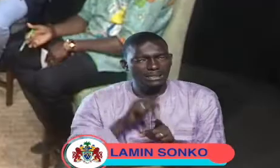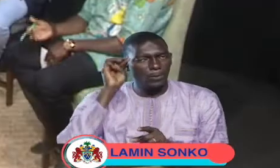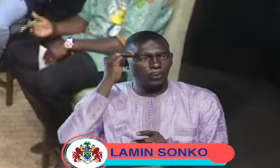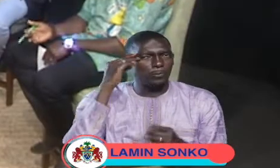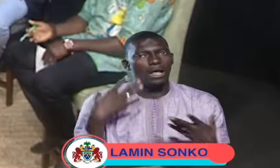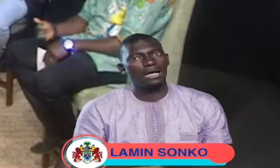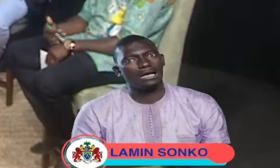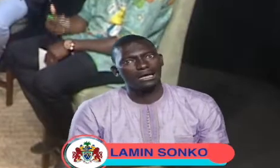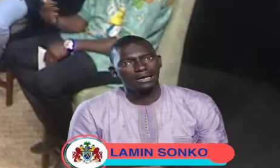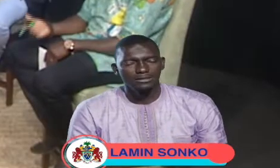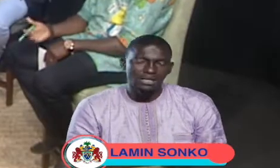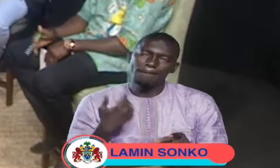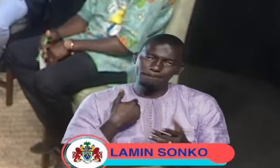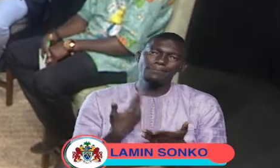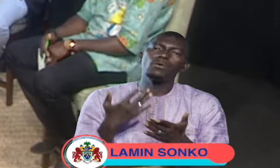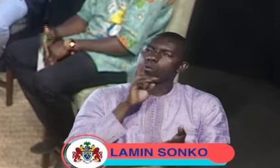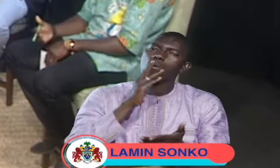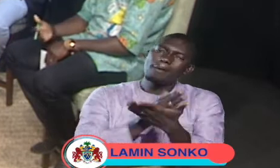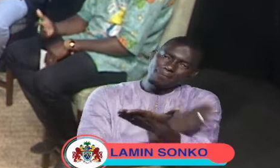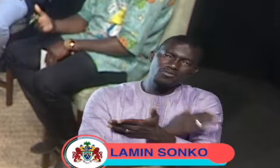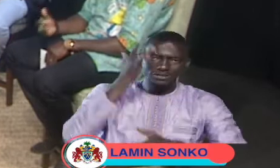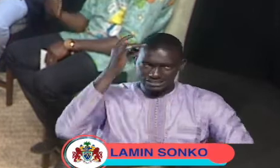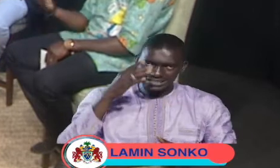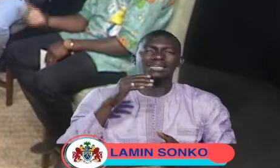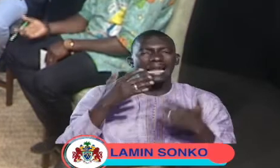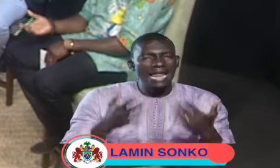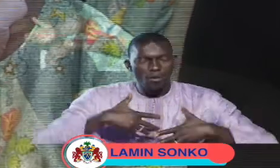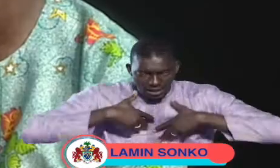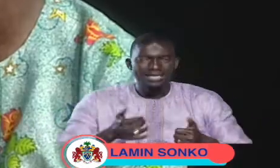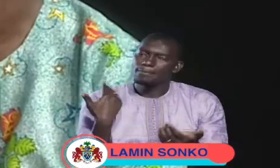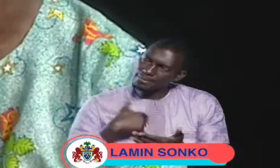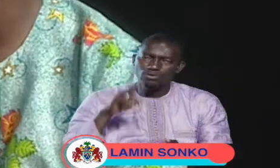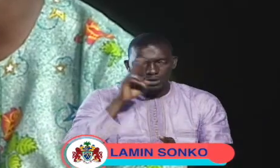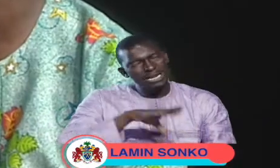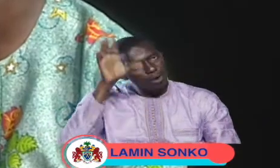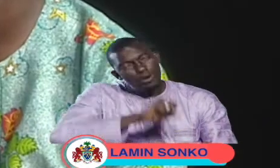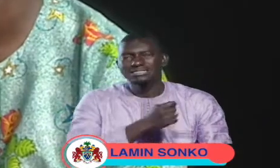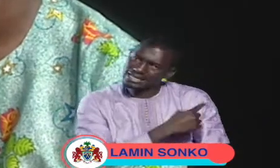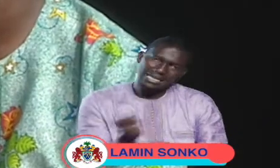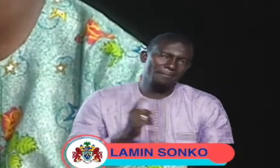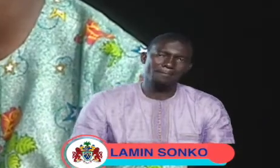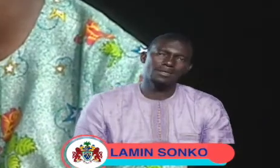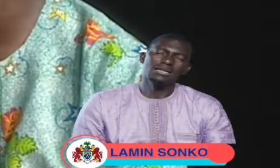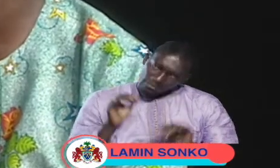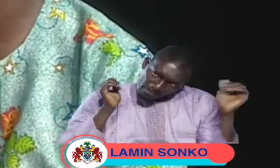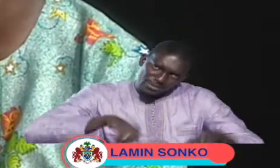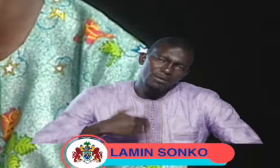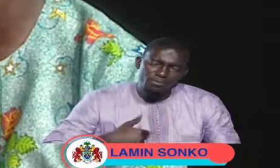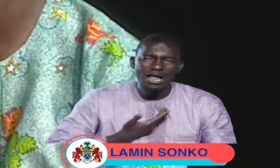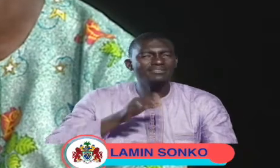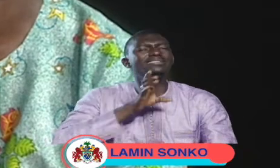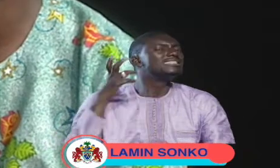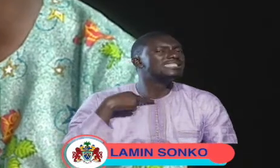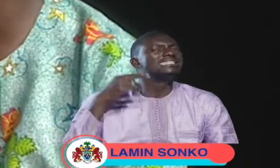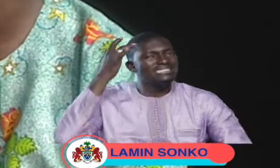ne ñoñu tamit amnañ seen dimbalé ndig amnañ ñu nekk ci dexi di leen waxtaanal di leen jox cadeau pour ce que